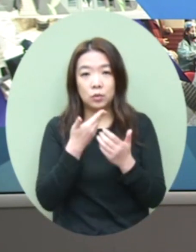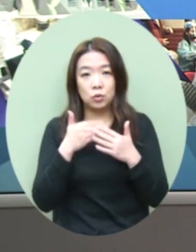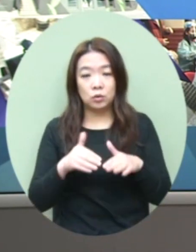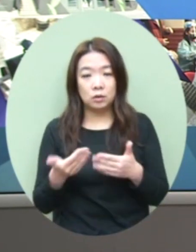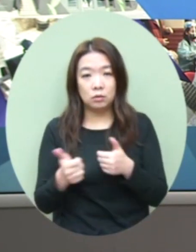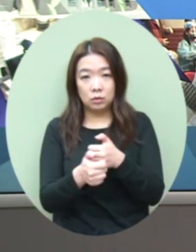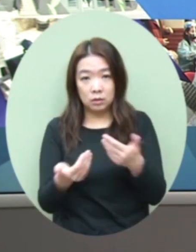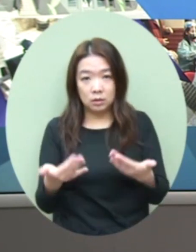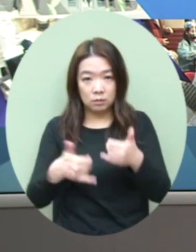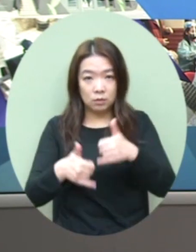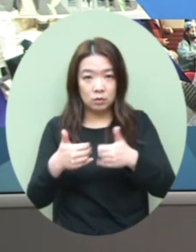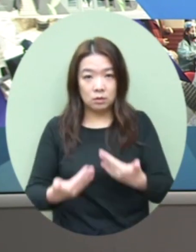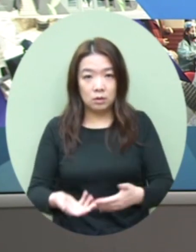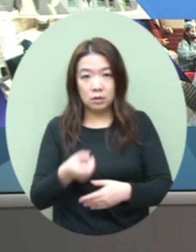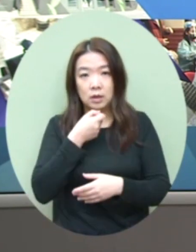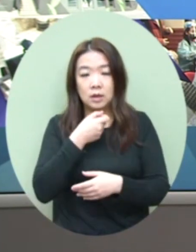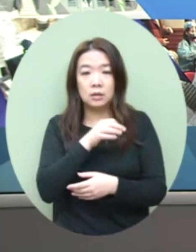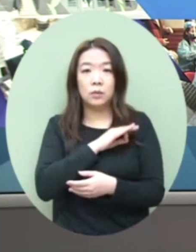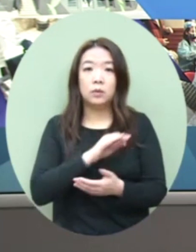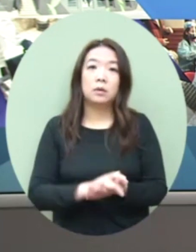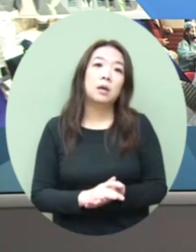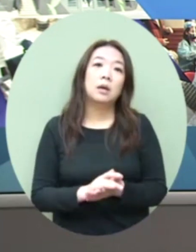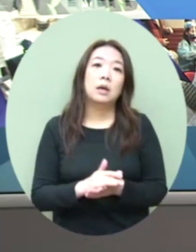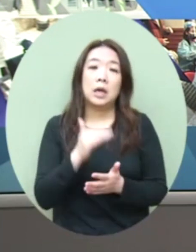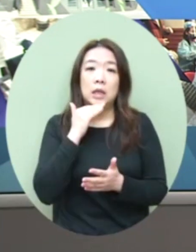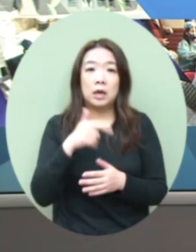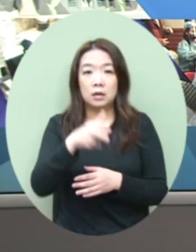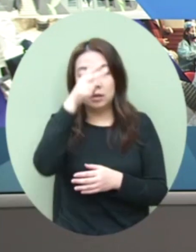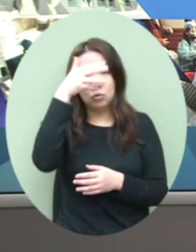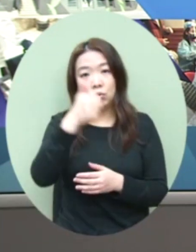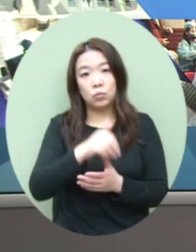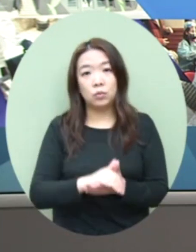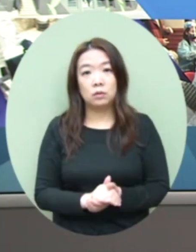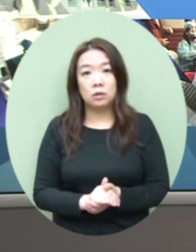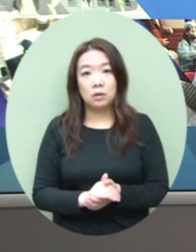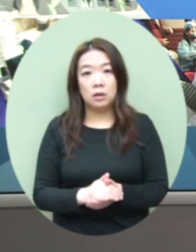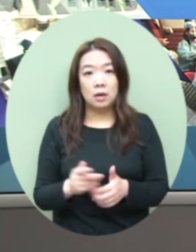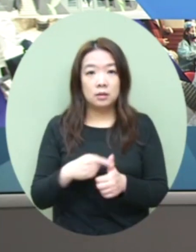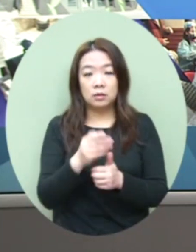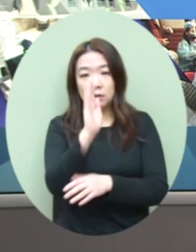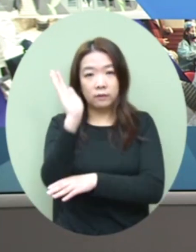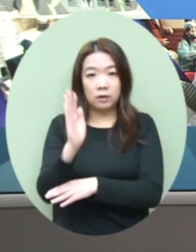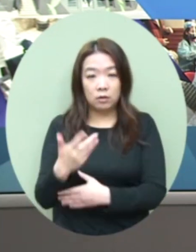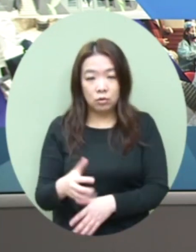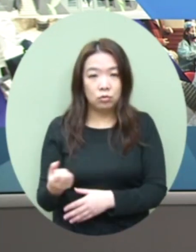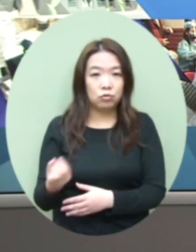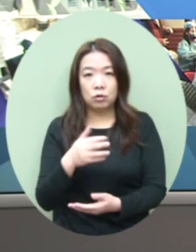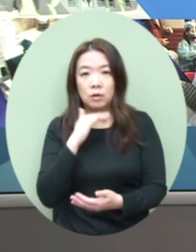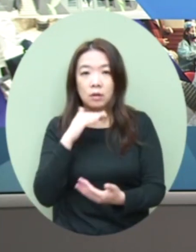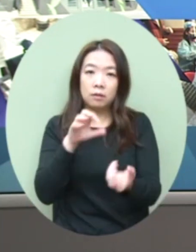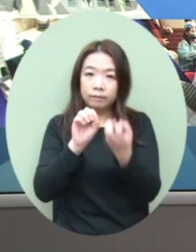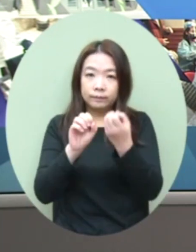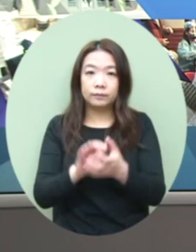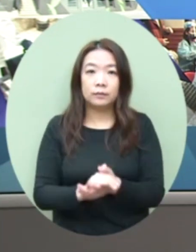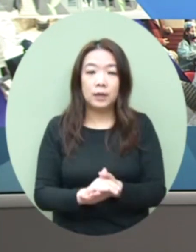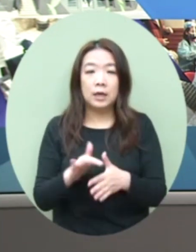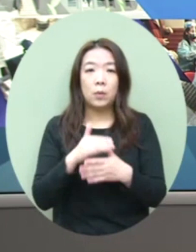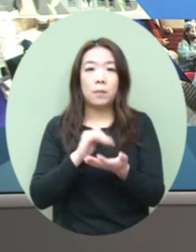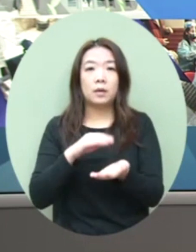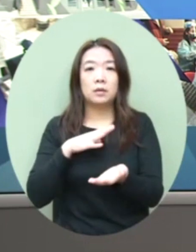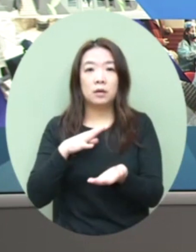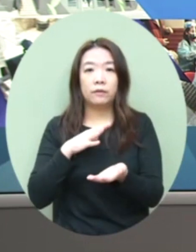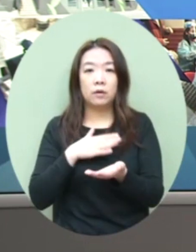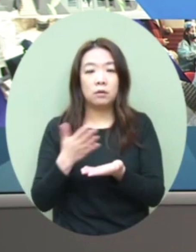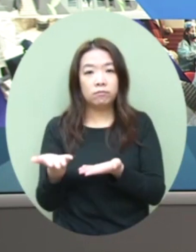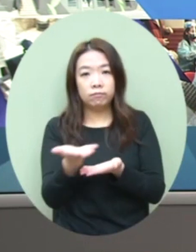晨多謝大家今天出席這個記者會稍後行政長官會先發言然後接受大家的提問由於疫情關係